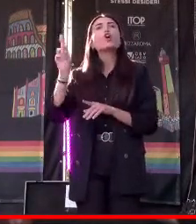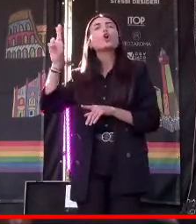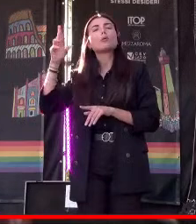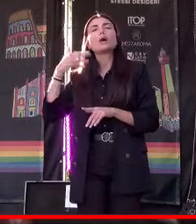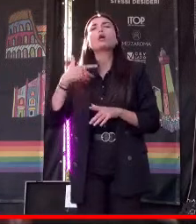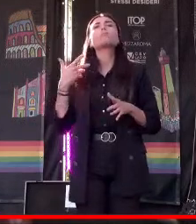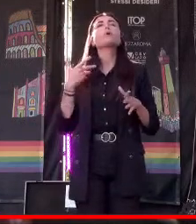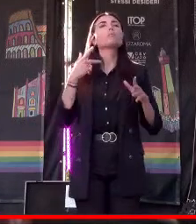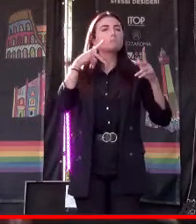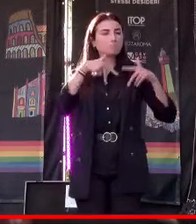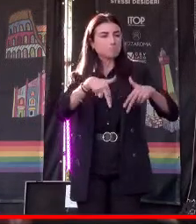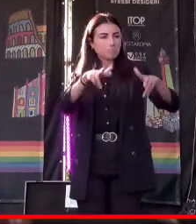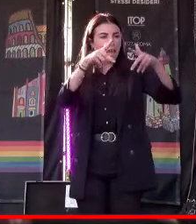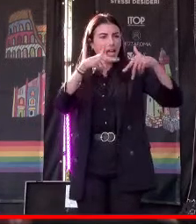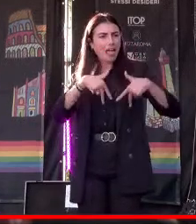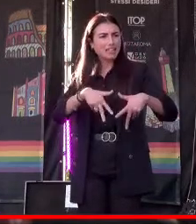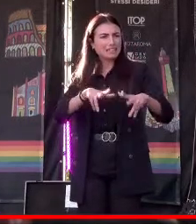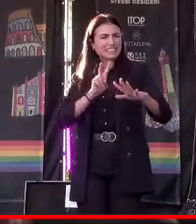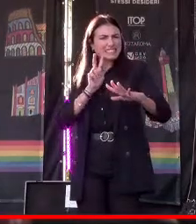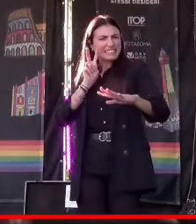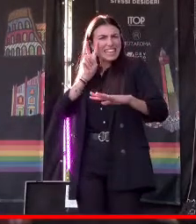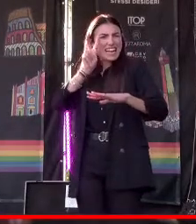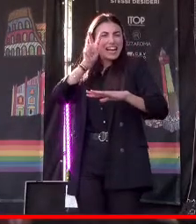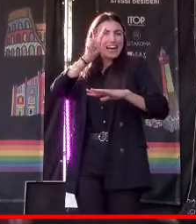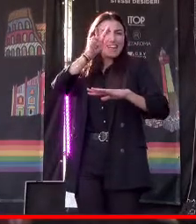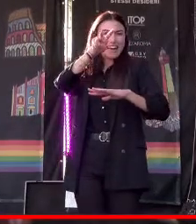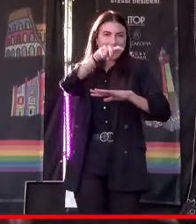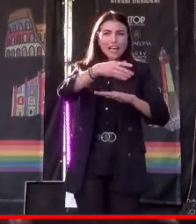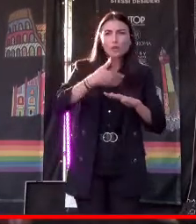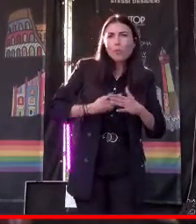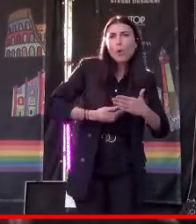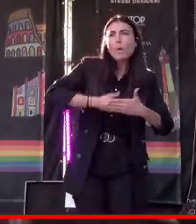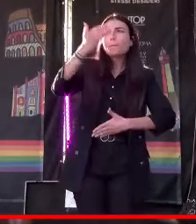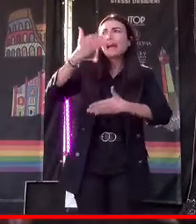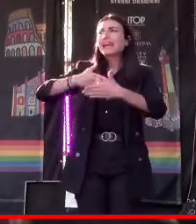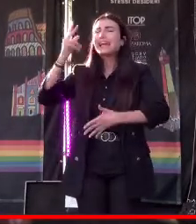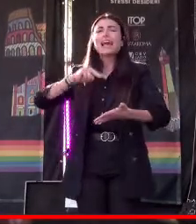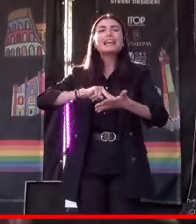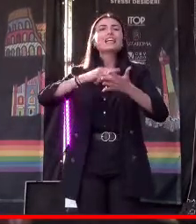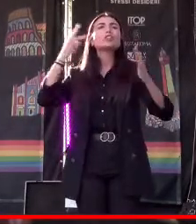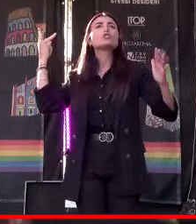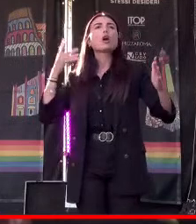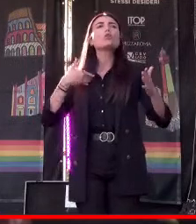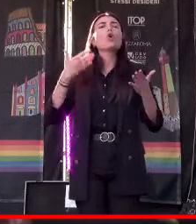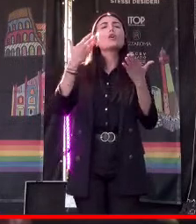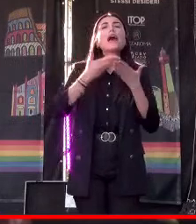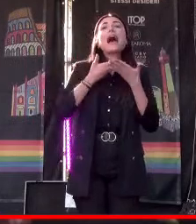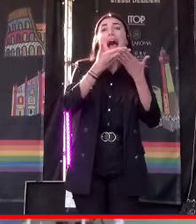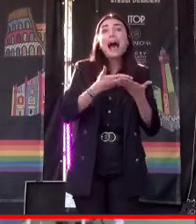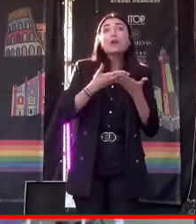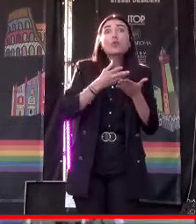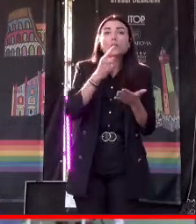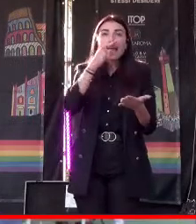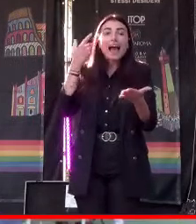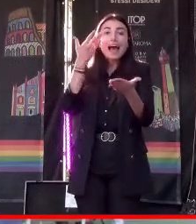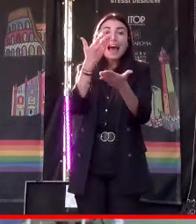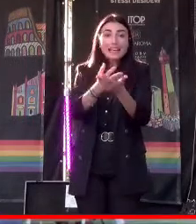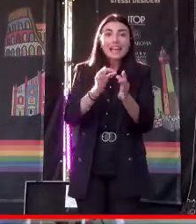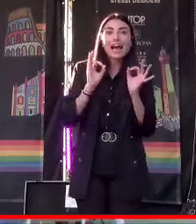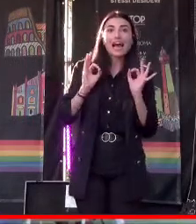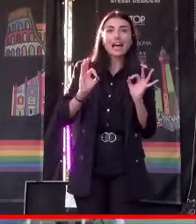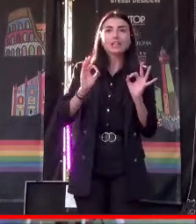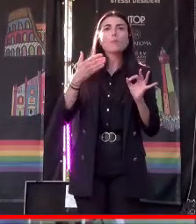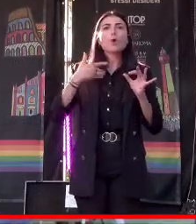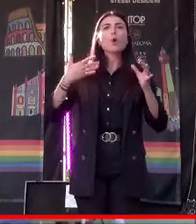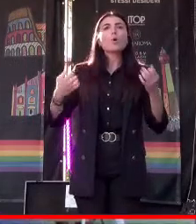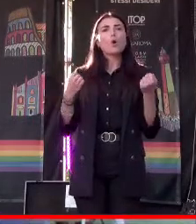attraversato scavalcando felicemente tutte le barriere architettoniche con ausili adatti, con braccia forti che portavano giolette da